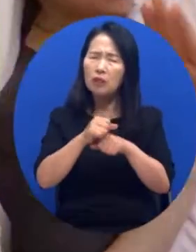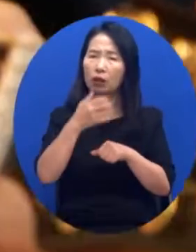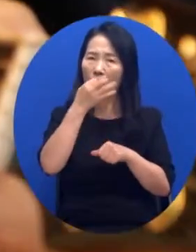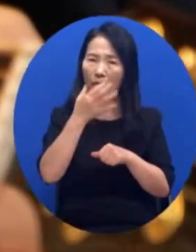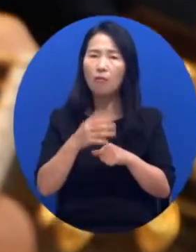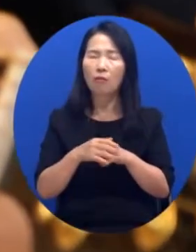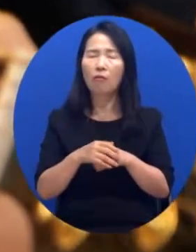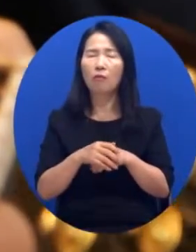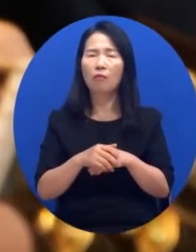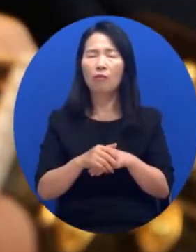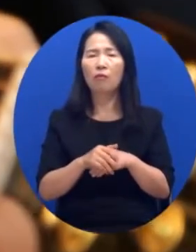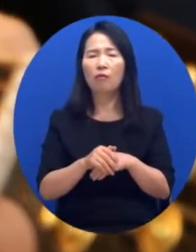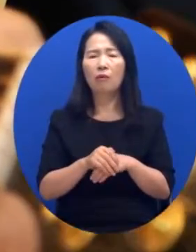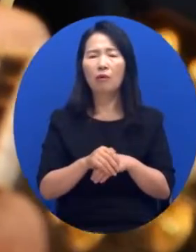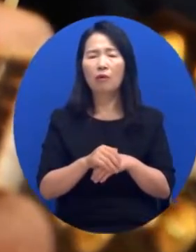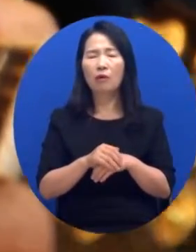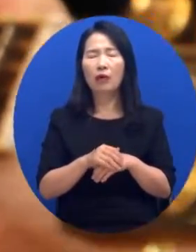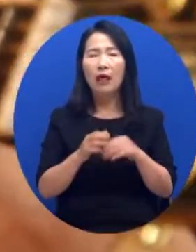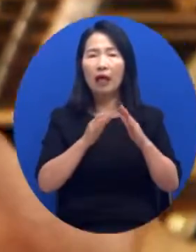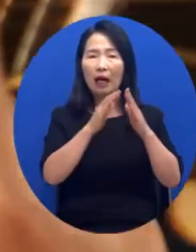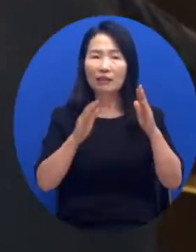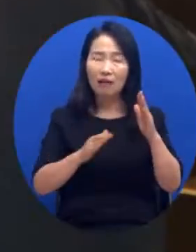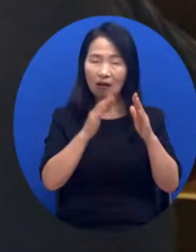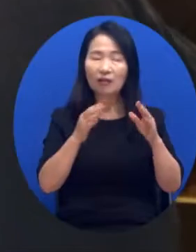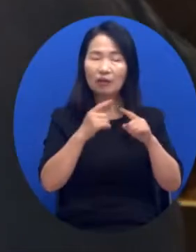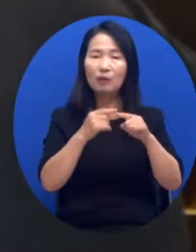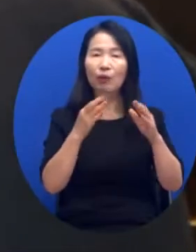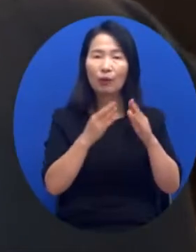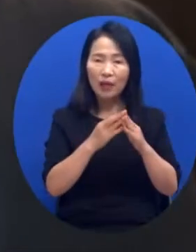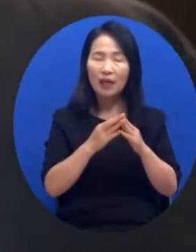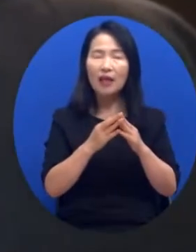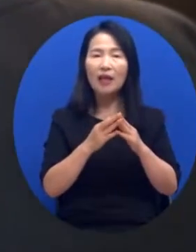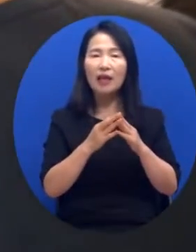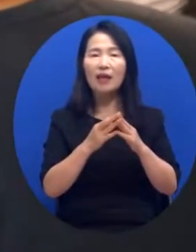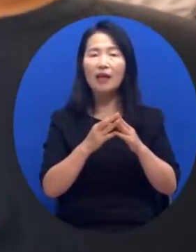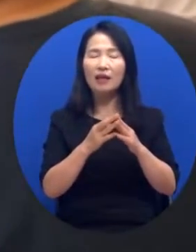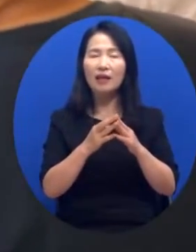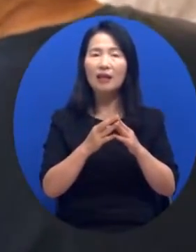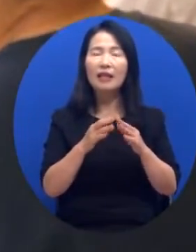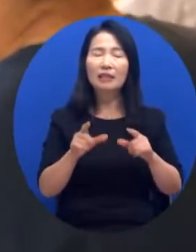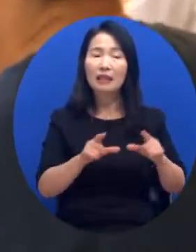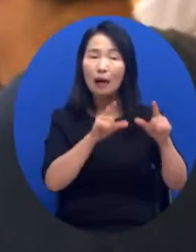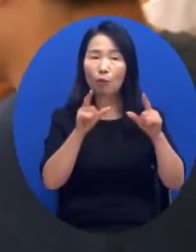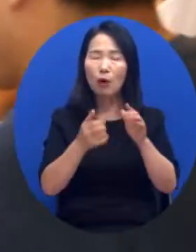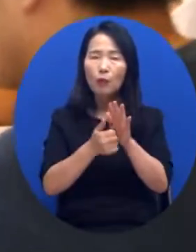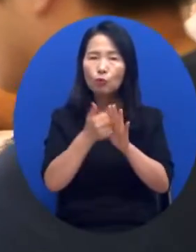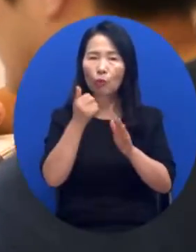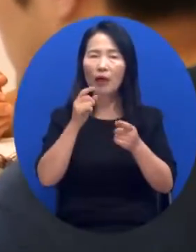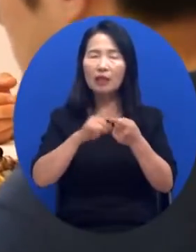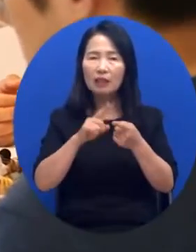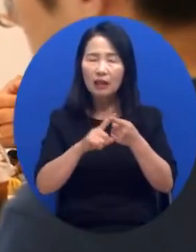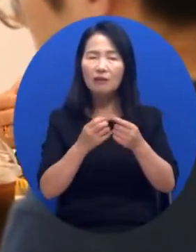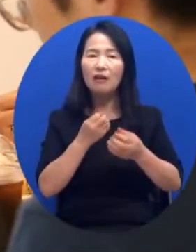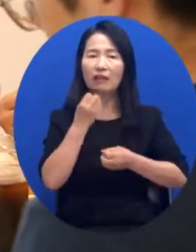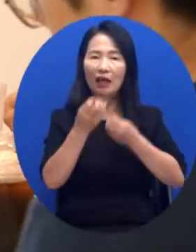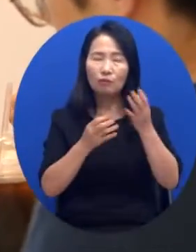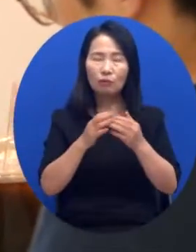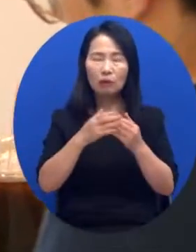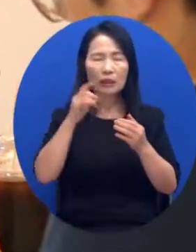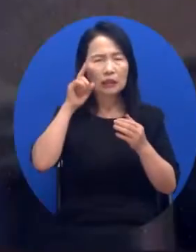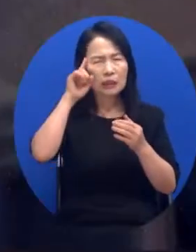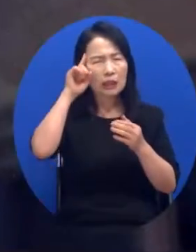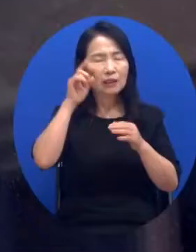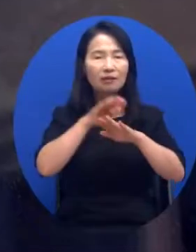그래서 가정교회의 목장 모임을 통해서 삶과 속마음을 나눔으로 스트레스를 해소하고 내적